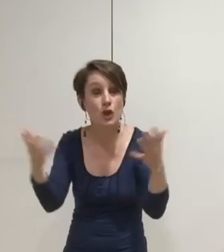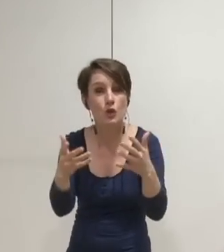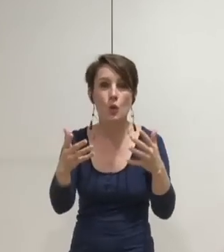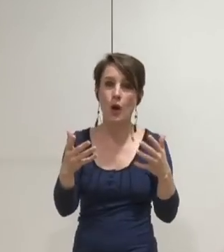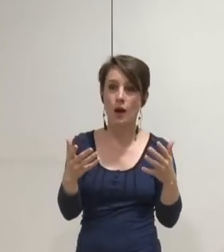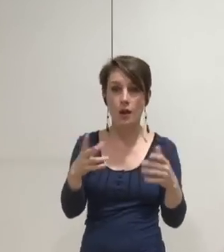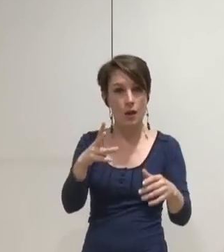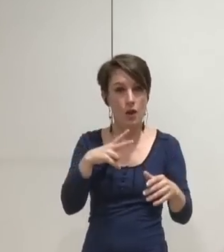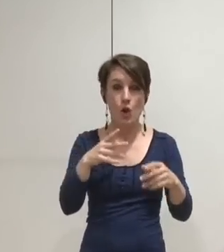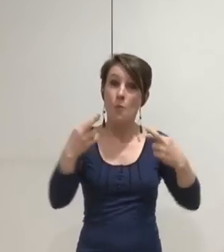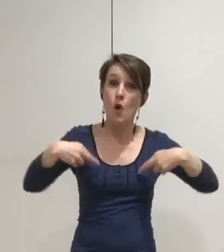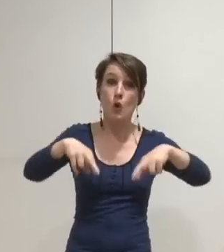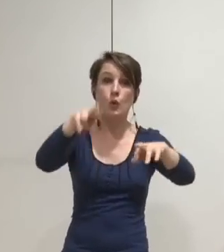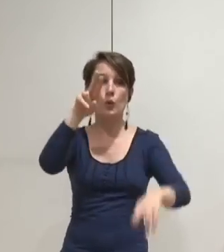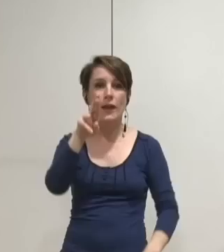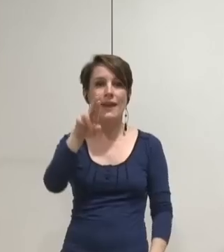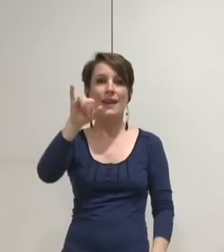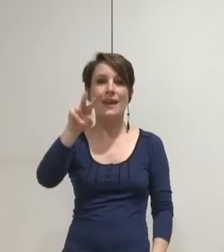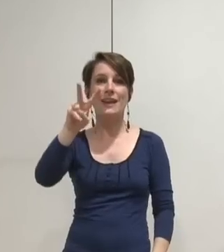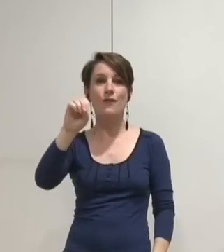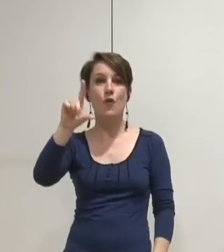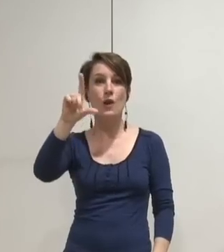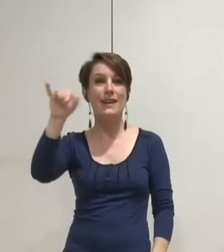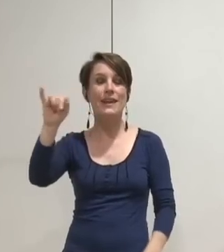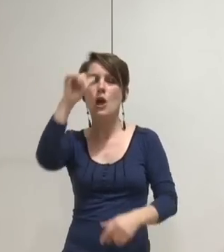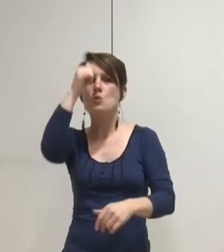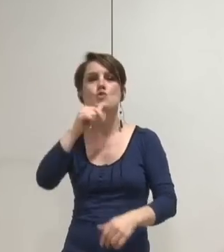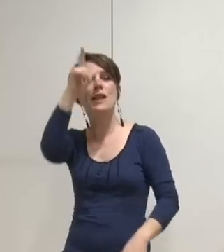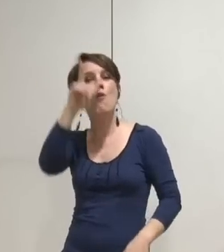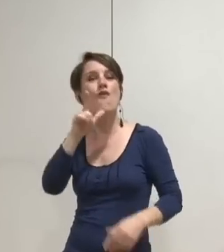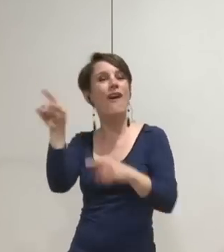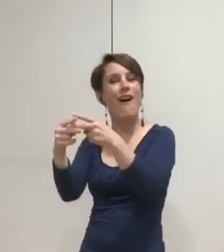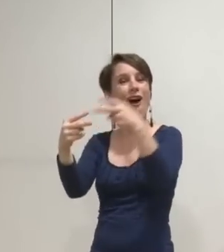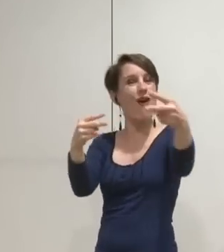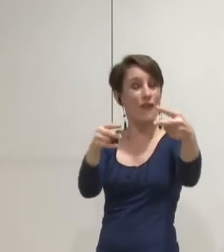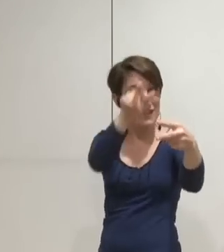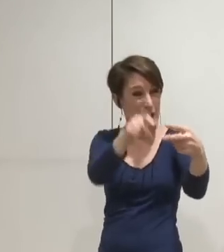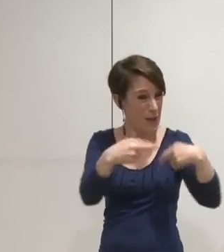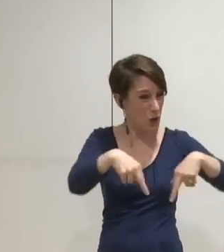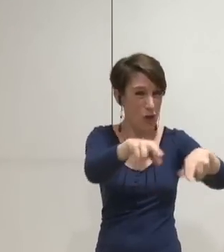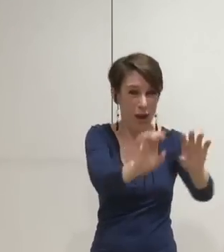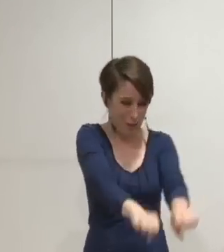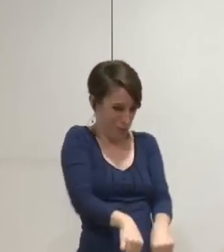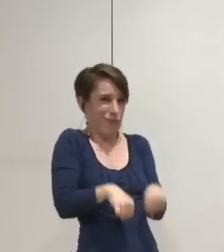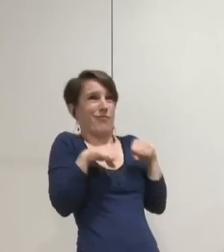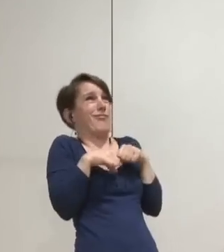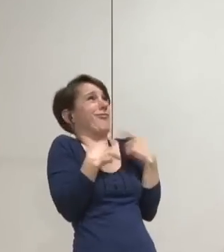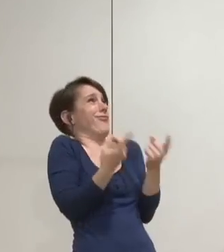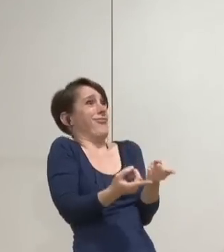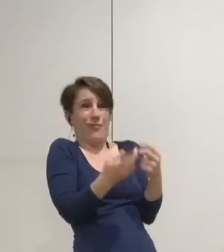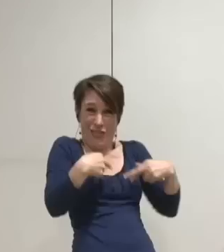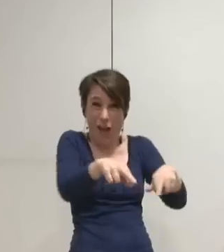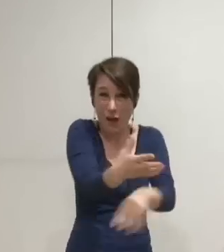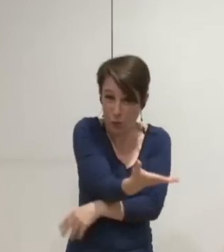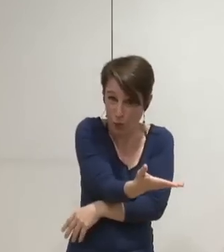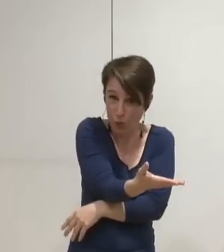pneumatiques rue de rivolie juste en face du Louvre est-ce que vous pensez qu'aujourd'hui il faut faire des contrats de ville